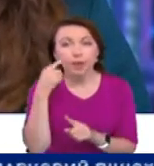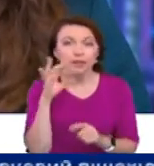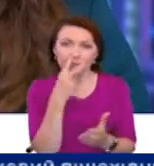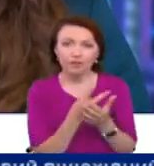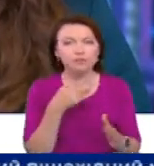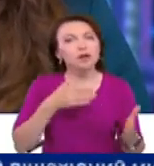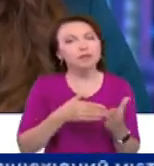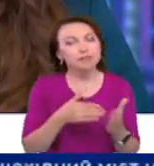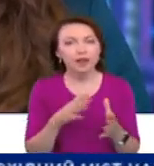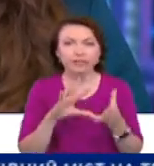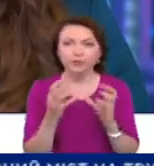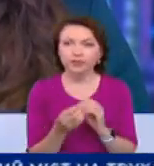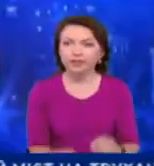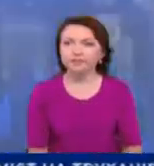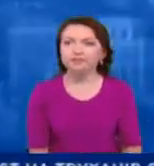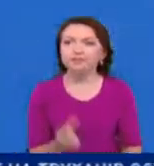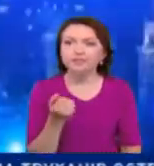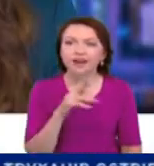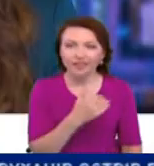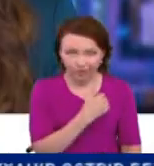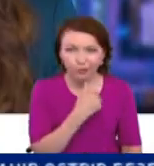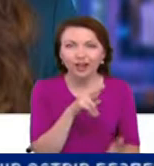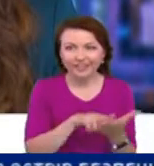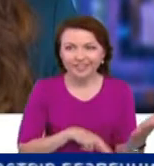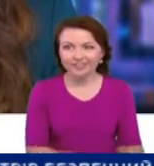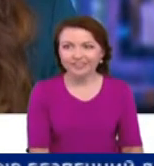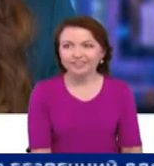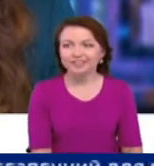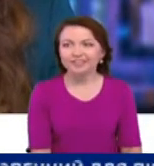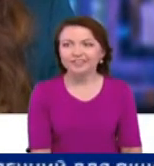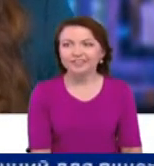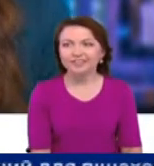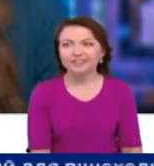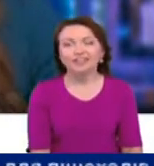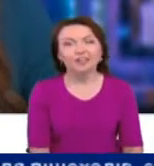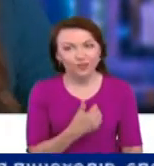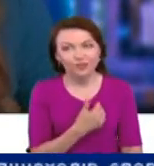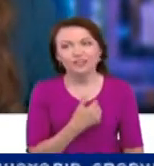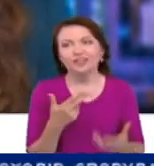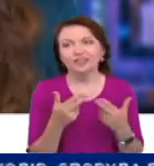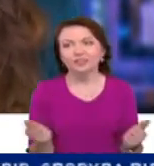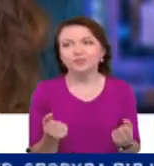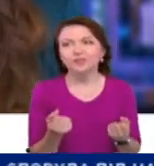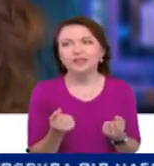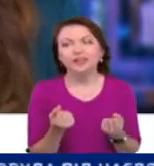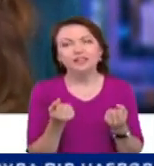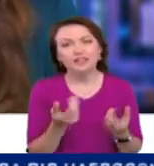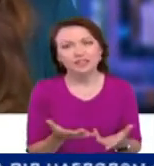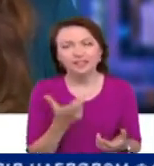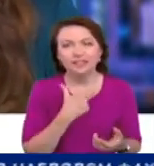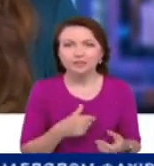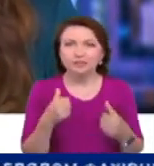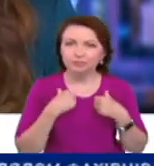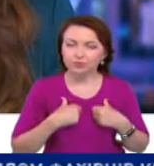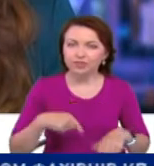результат. Ань, хочется лицензию? Хочется, конечно. Наскільки себе спокійно